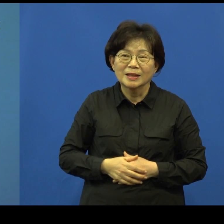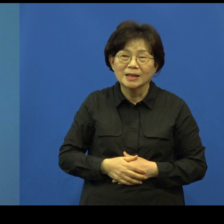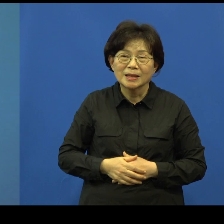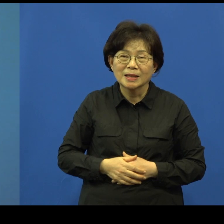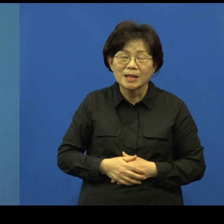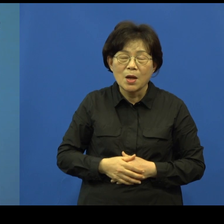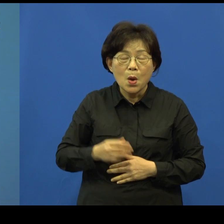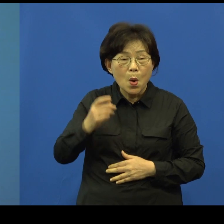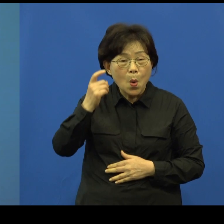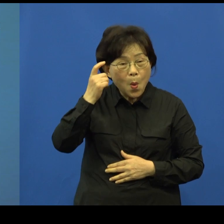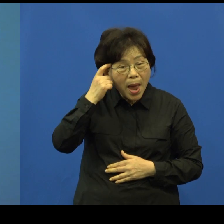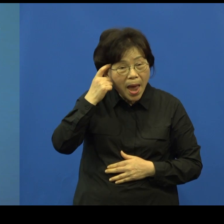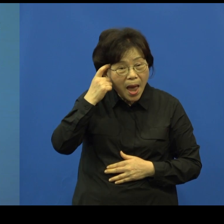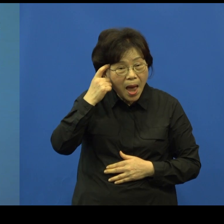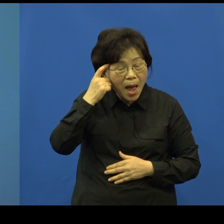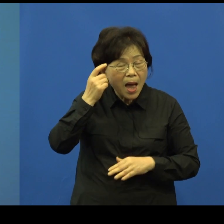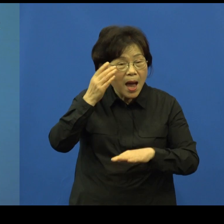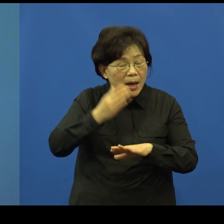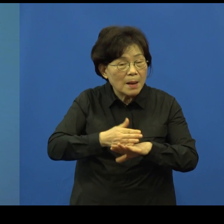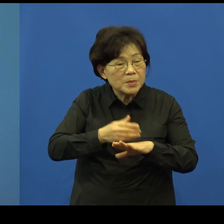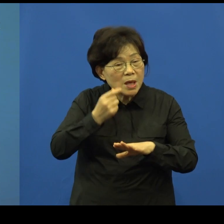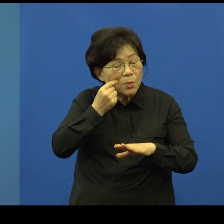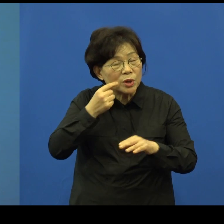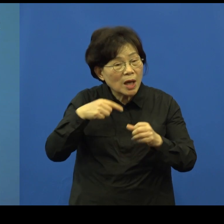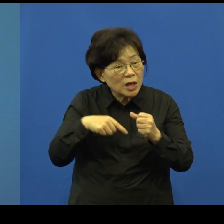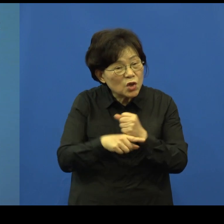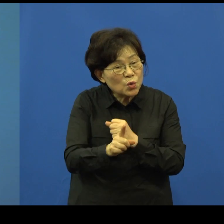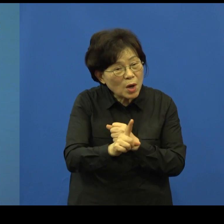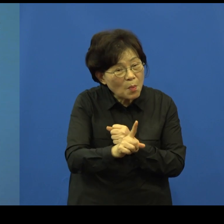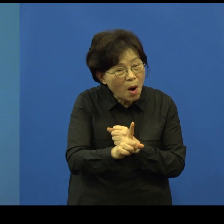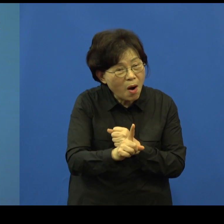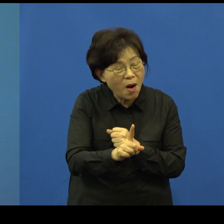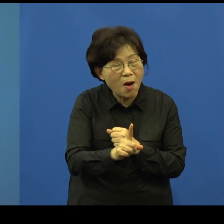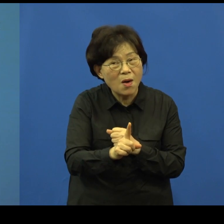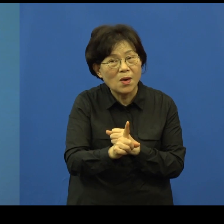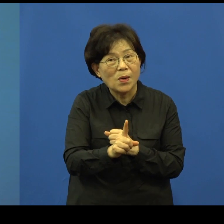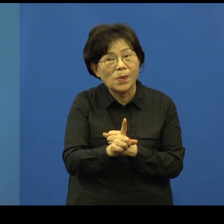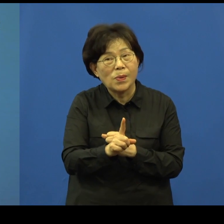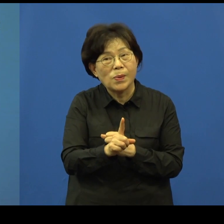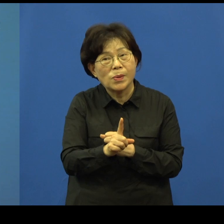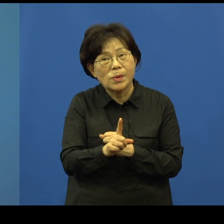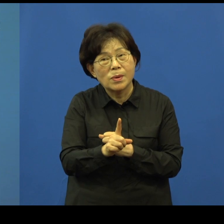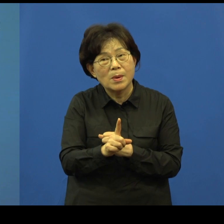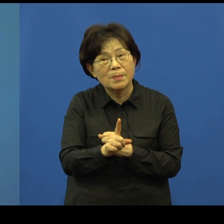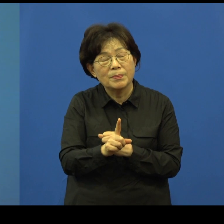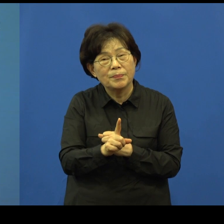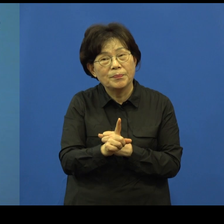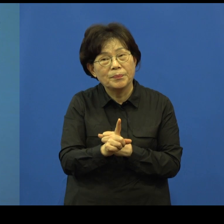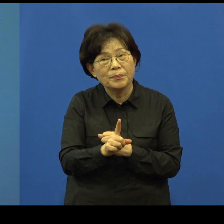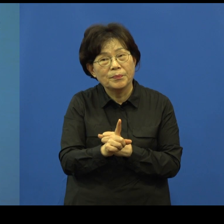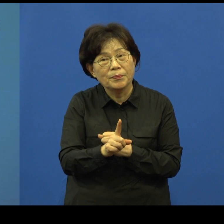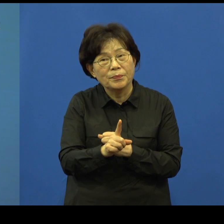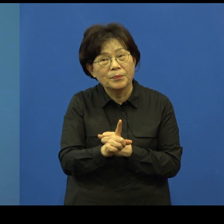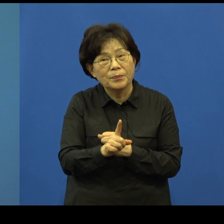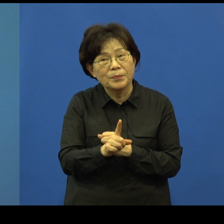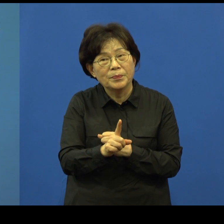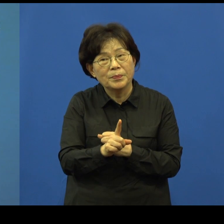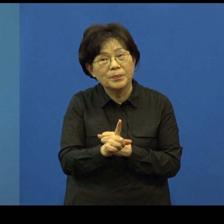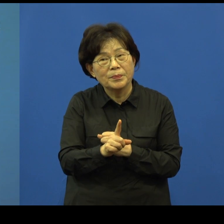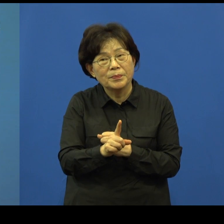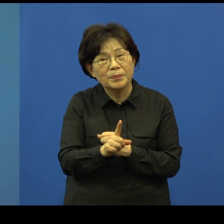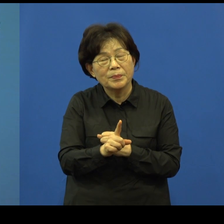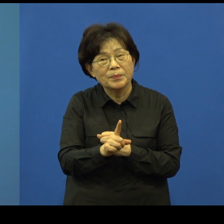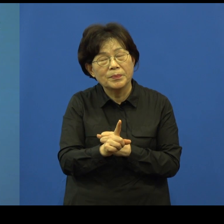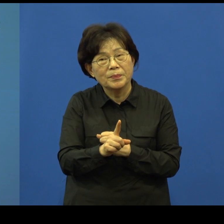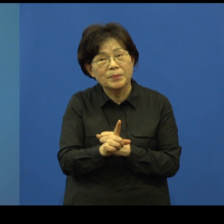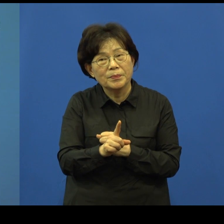자, 왜 우리가 감사를 못하느냐? 요즘 좀 수준 있는 단어로 얘기하면 관조가 없기